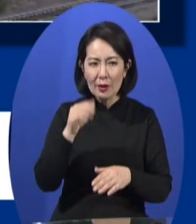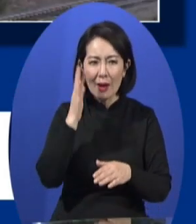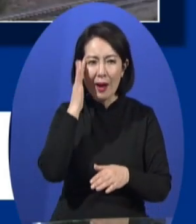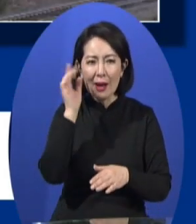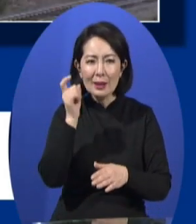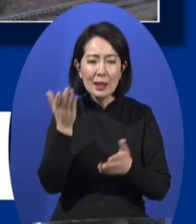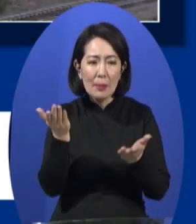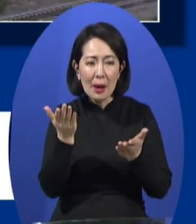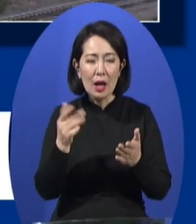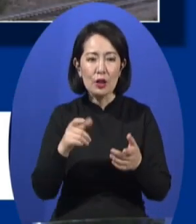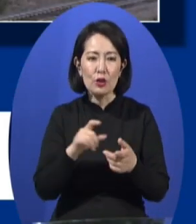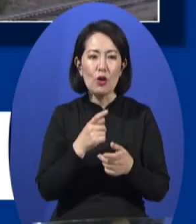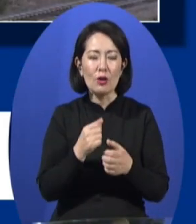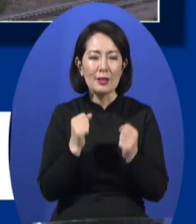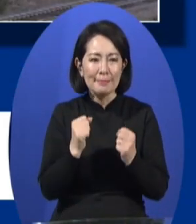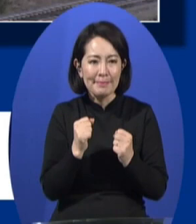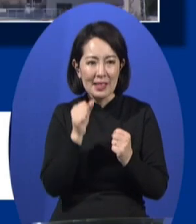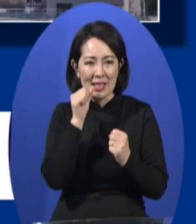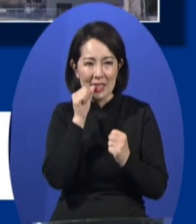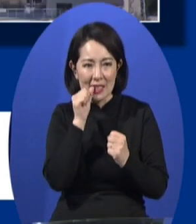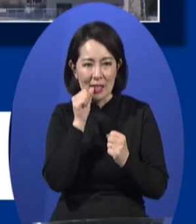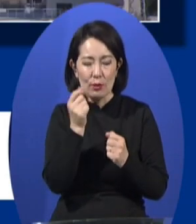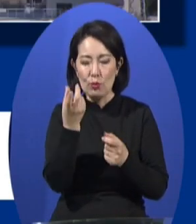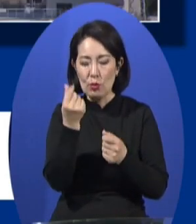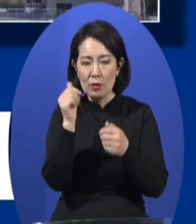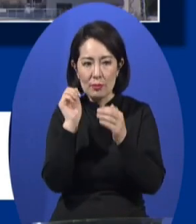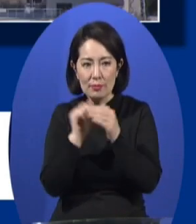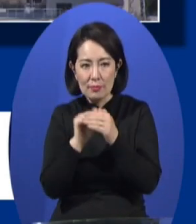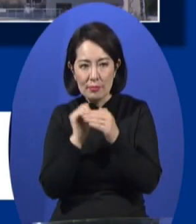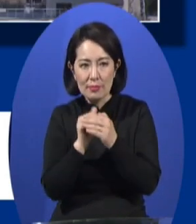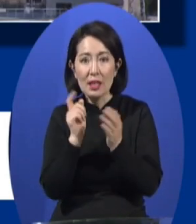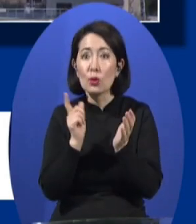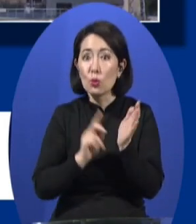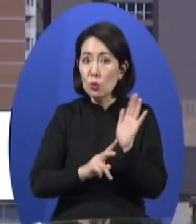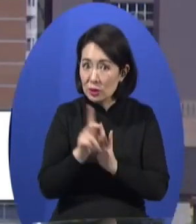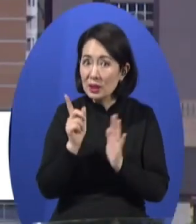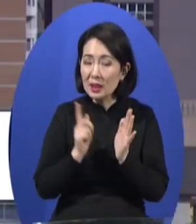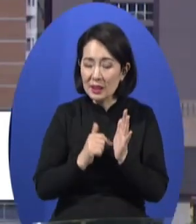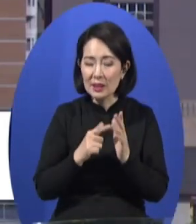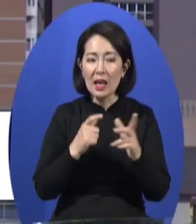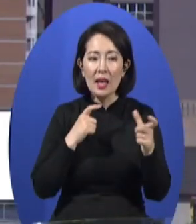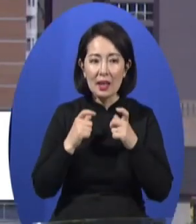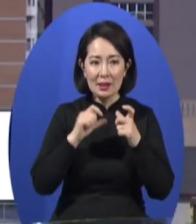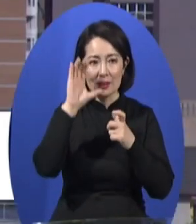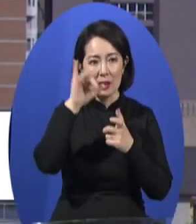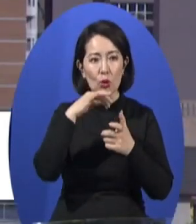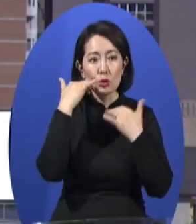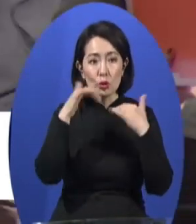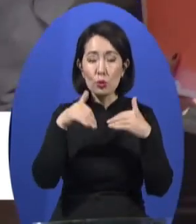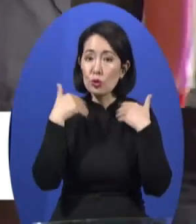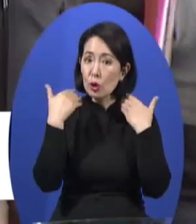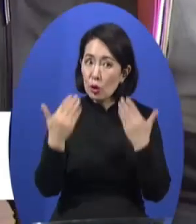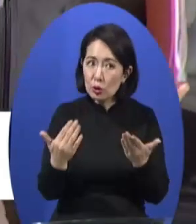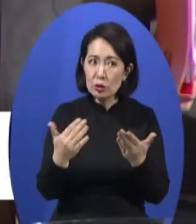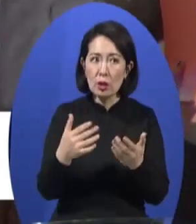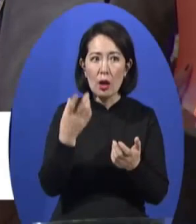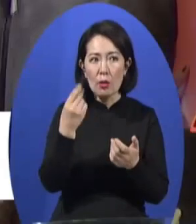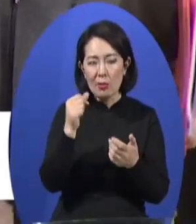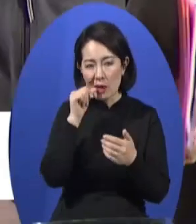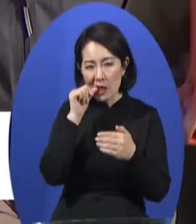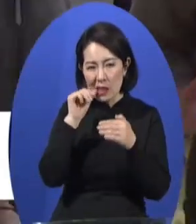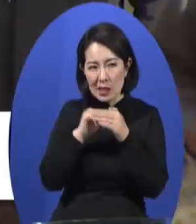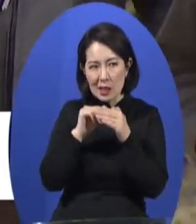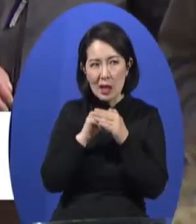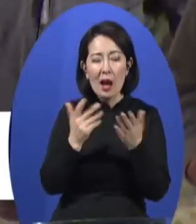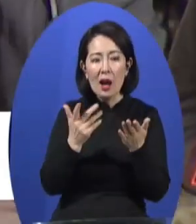бол мэдээж бүсээ чангалах хэрэгтэй, хуримтлал үүсгэх хэрэгтэй гэдгийг бол эдийн засгийн санхүүгчид зөвлөж байгаа. Заасан хоримтлал үүсгэн гэдэг нь